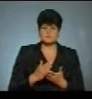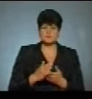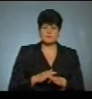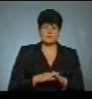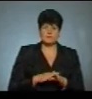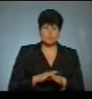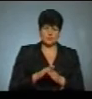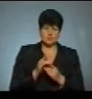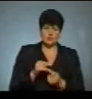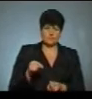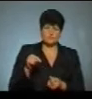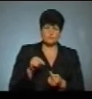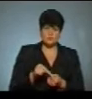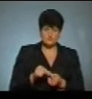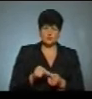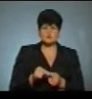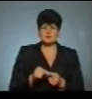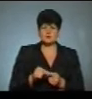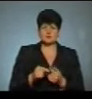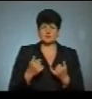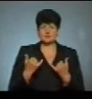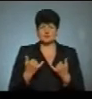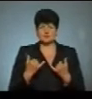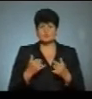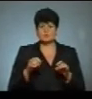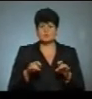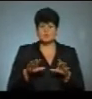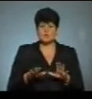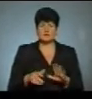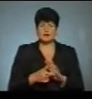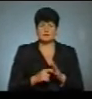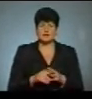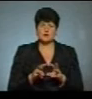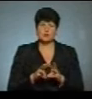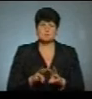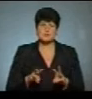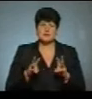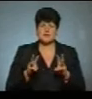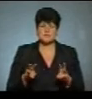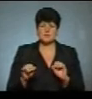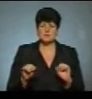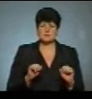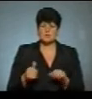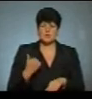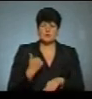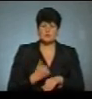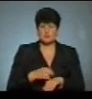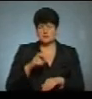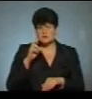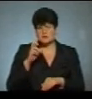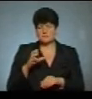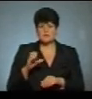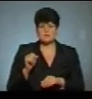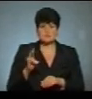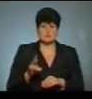у відповідності до чинних на сьогодні постанови Кабінету міністрів та розпорядження головного державного